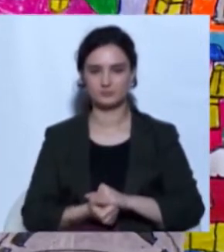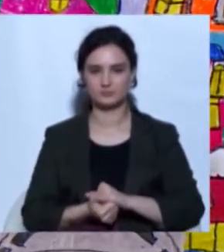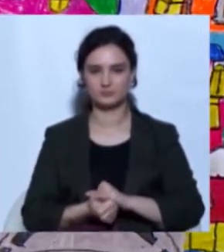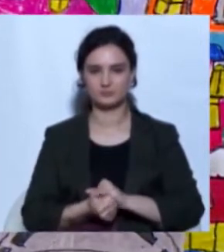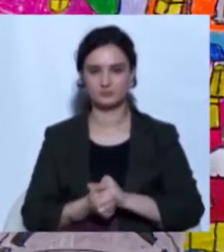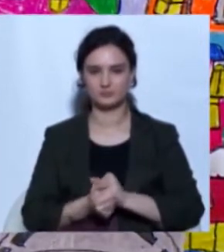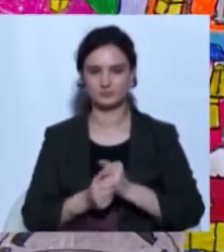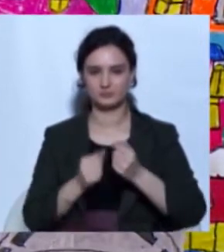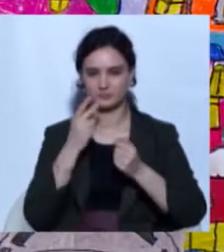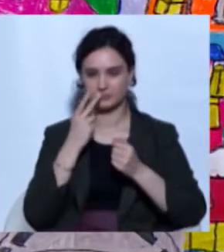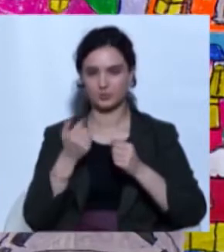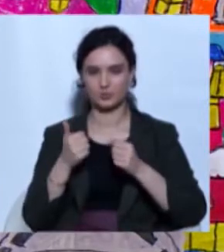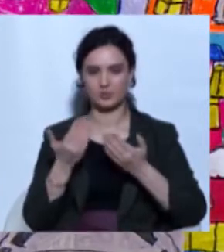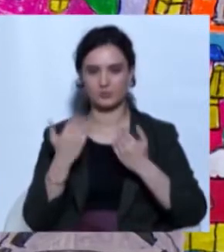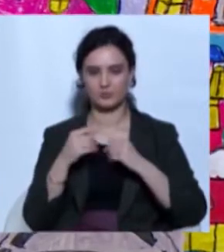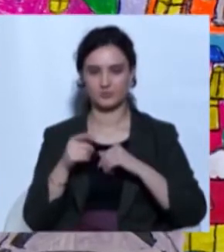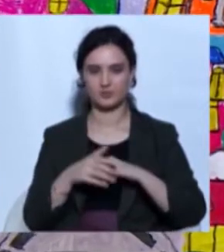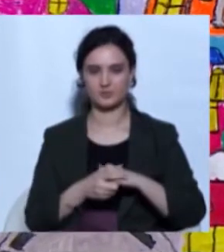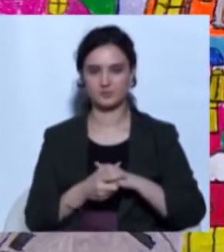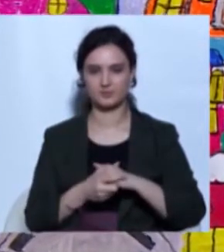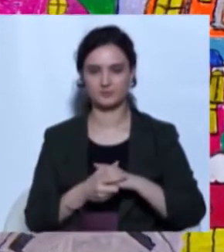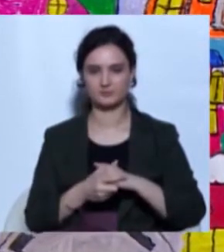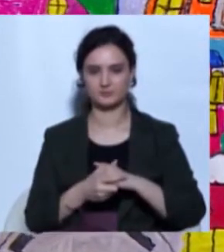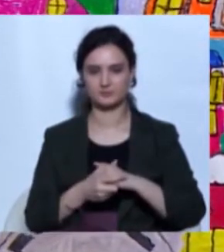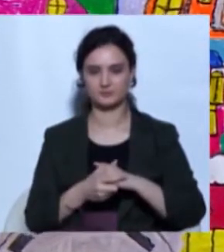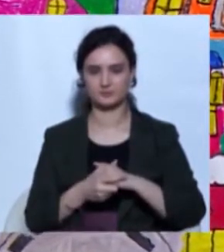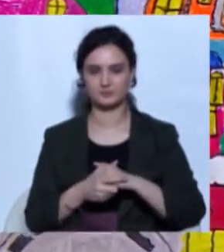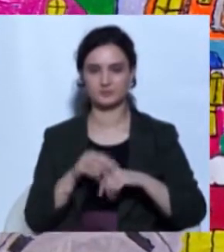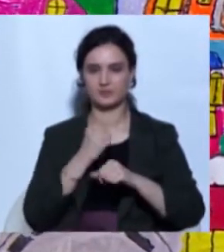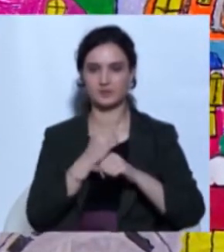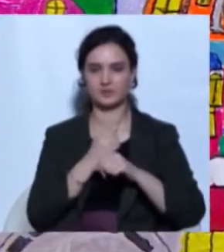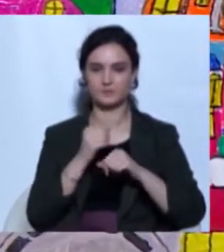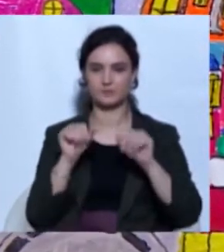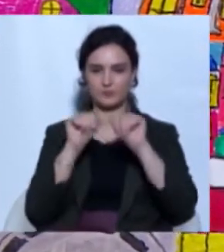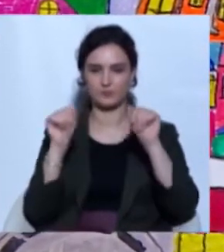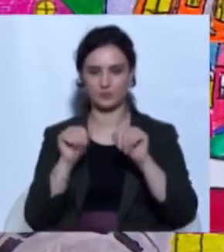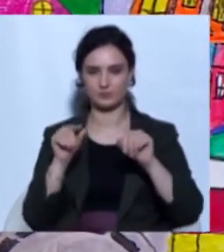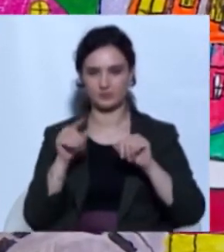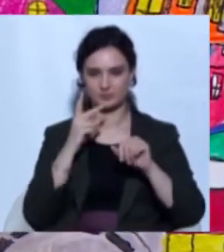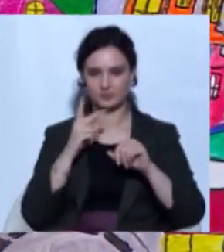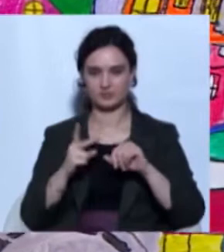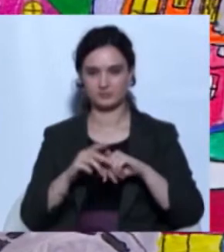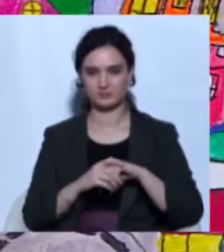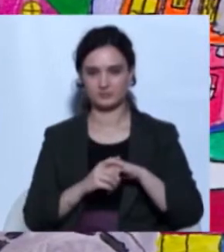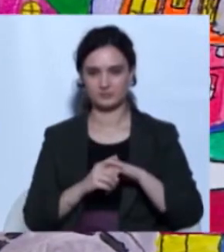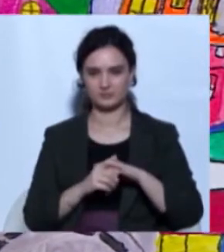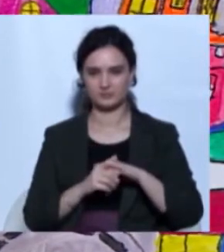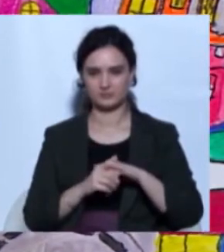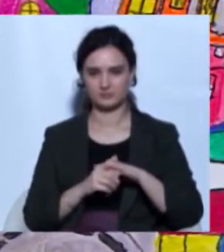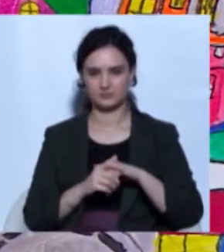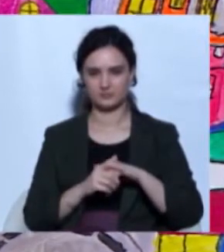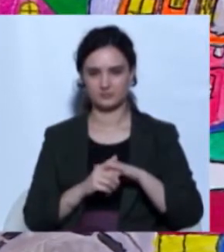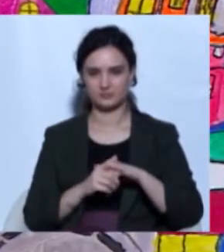Ახლა ნახეთ, აი ესე აქ რა გავაკეთეთ ჩვენ, გავაკეთეთ ფორმა. აი კარგად